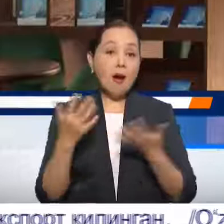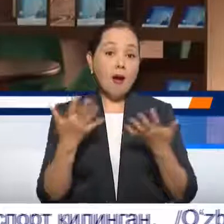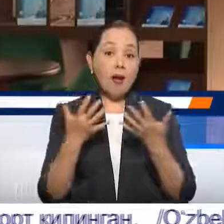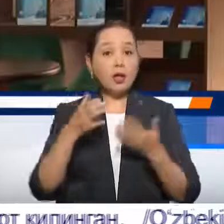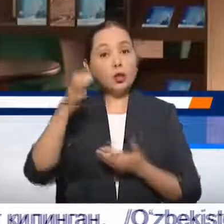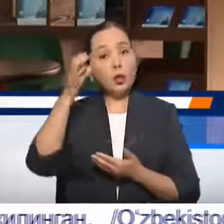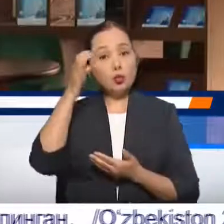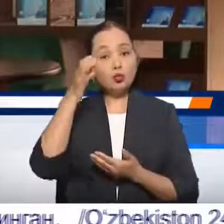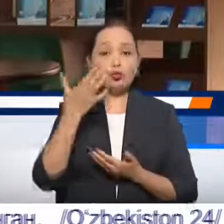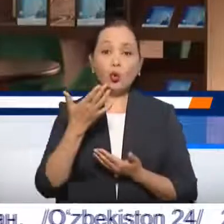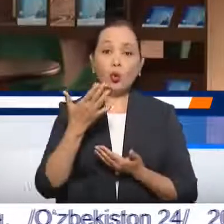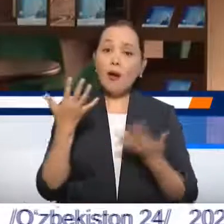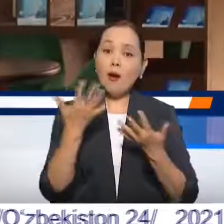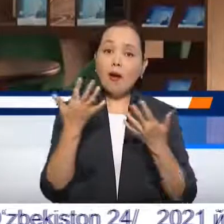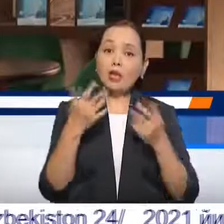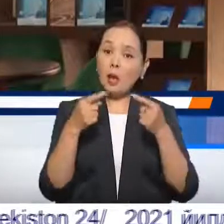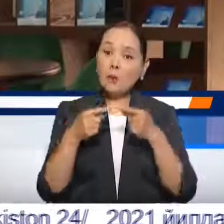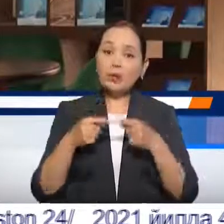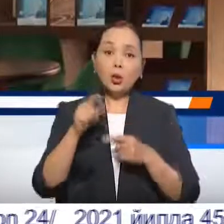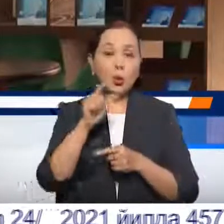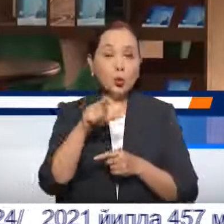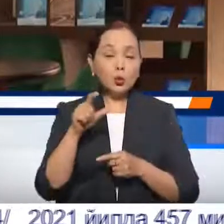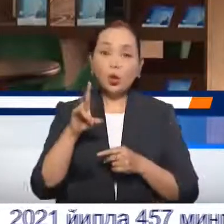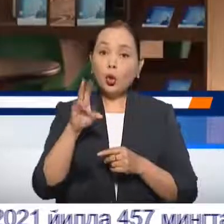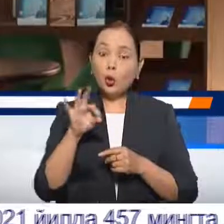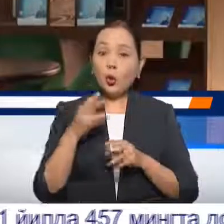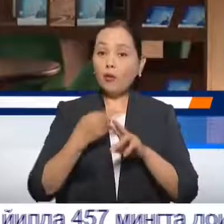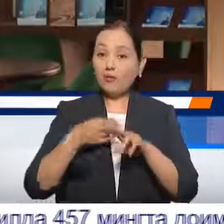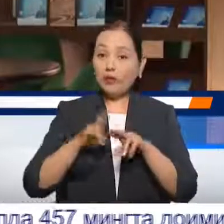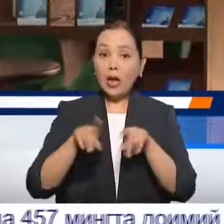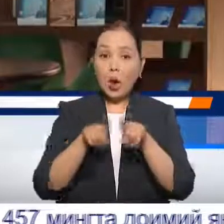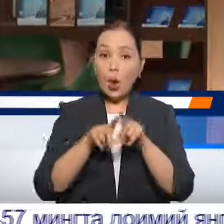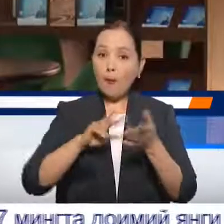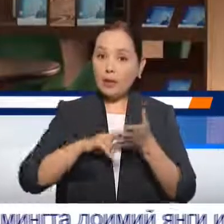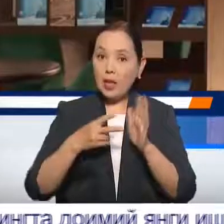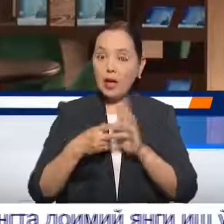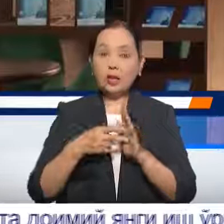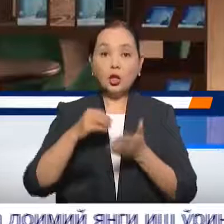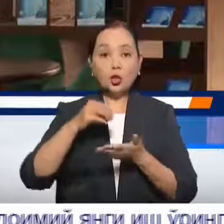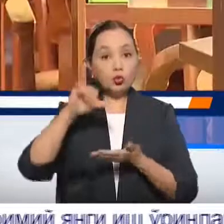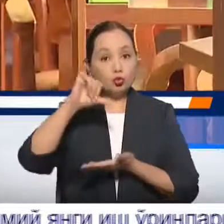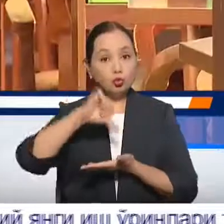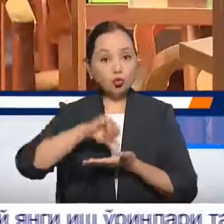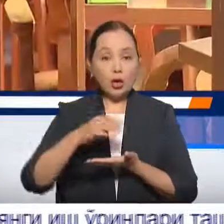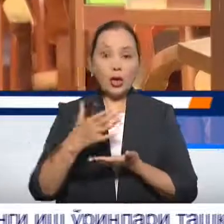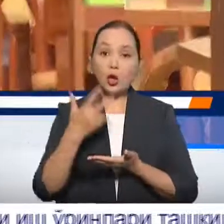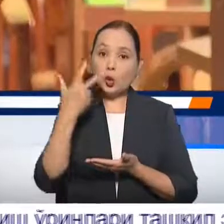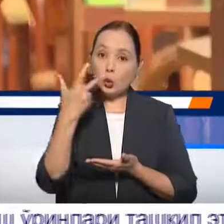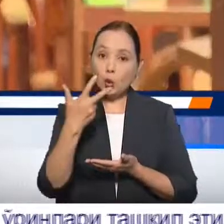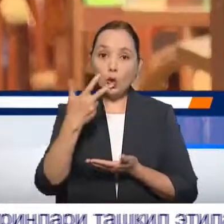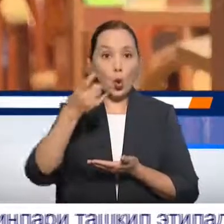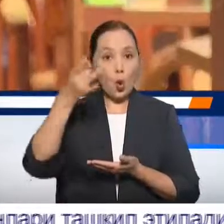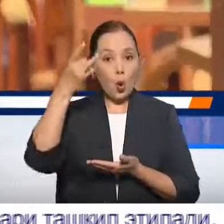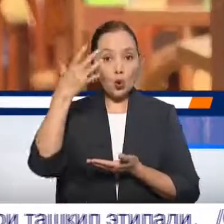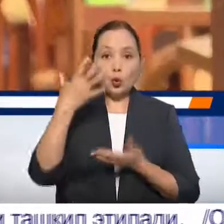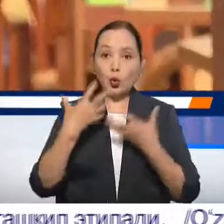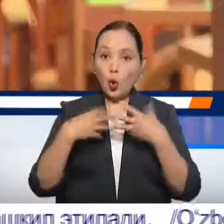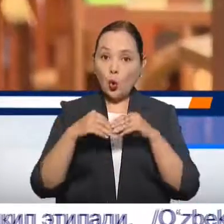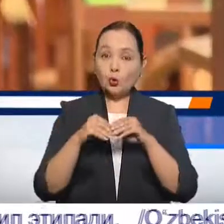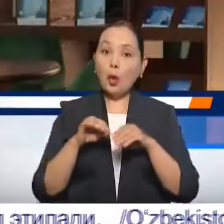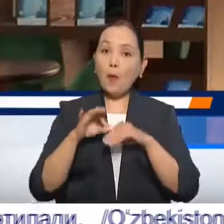ученые какие-то определенные люди но вот в таком плане с участием трех культурных обществ